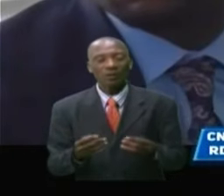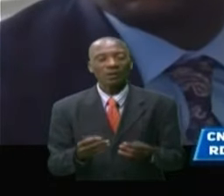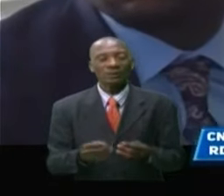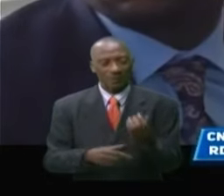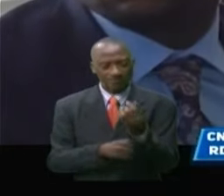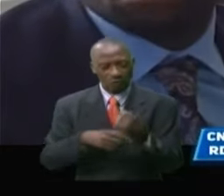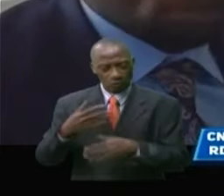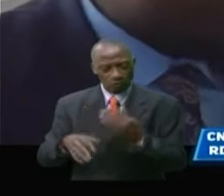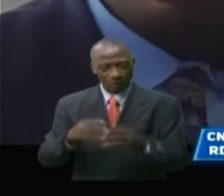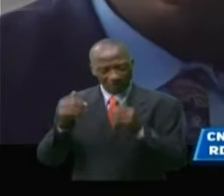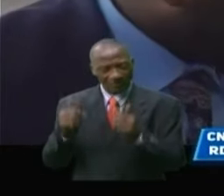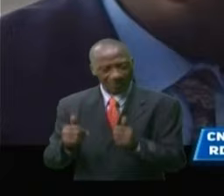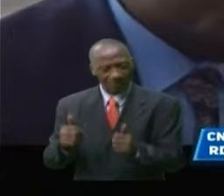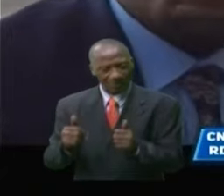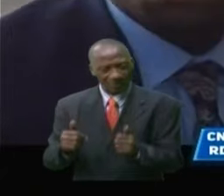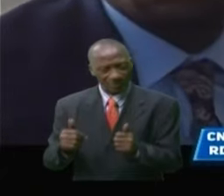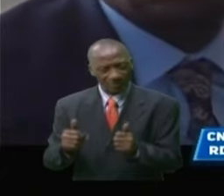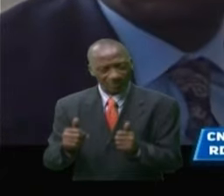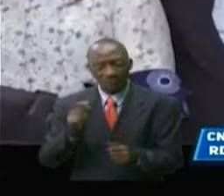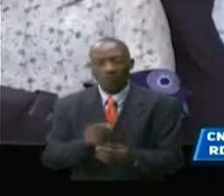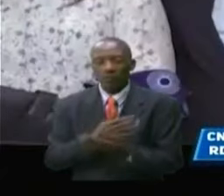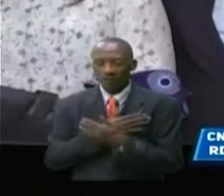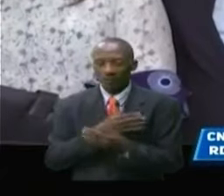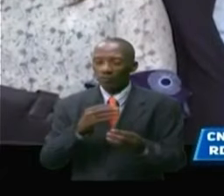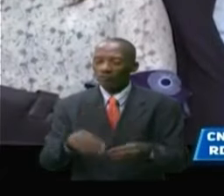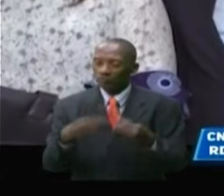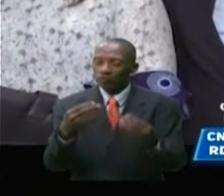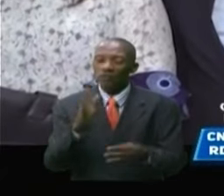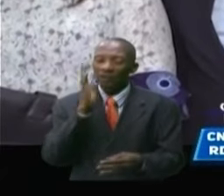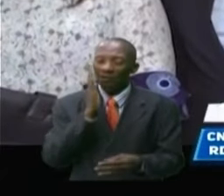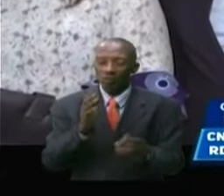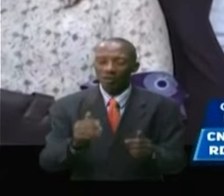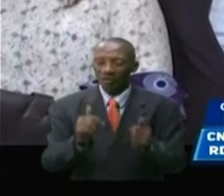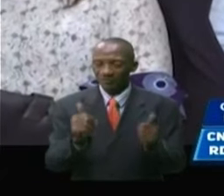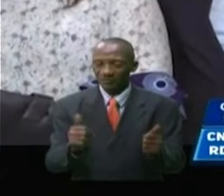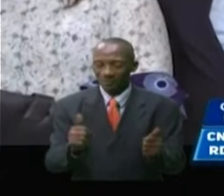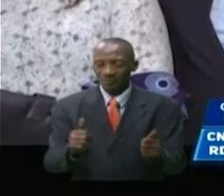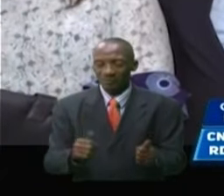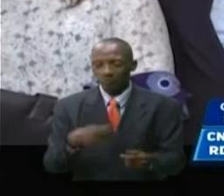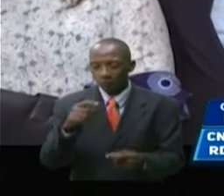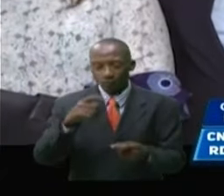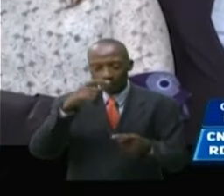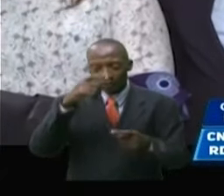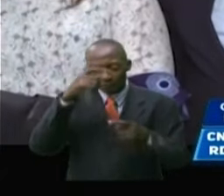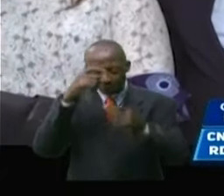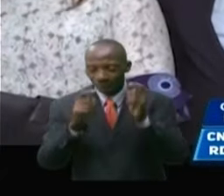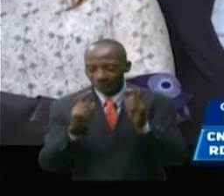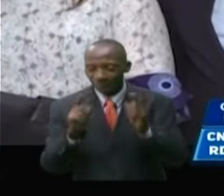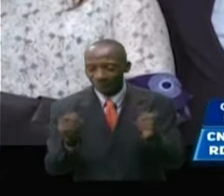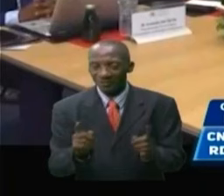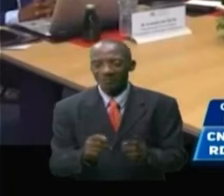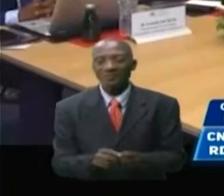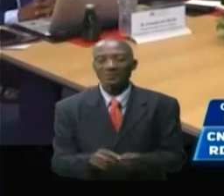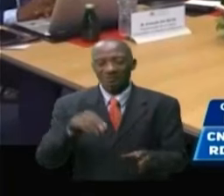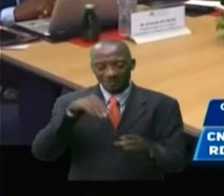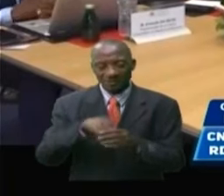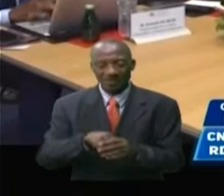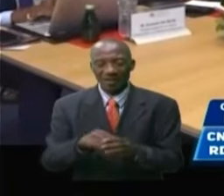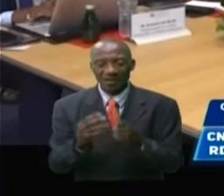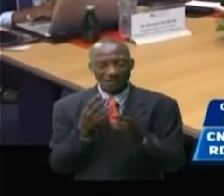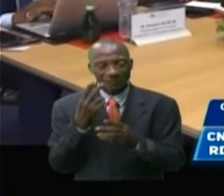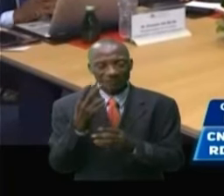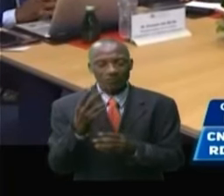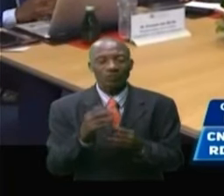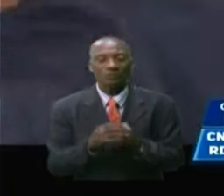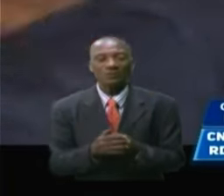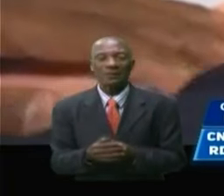seconde étape de la vie, qui est une étape importante qu'est la retraite. Cette convention de partenariat consacre une des visions du chef de l'État. Le modèle ivoirien